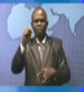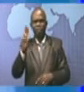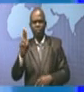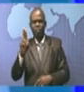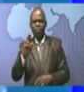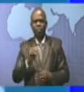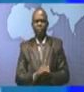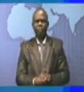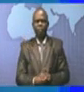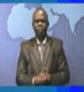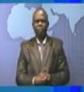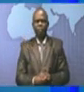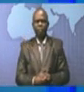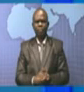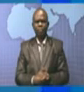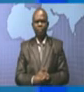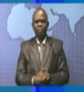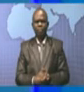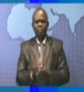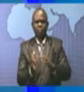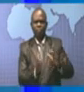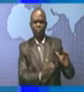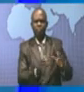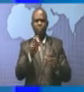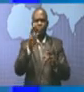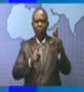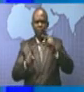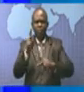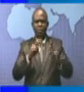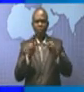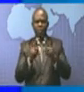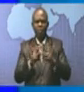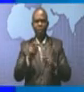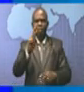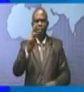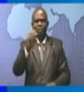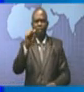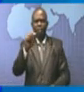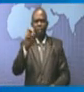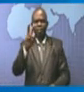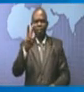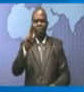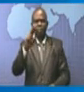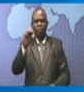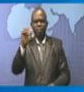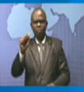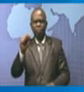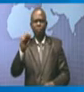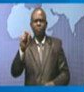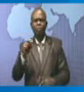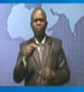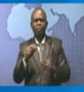Unies. La population de la colline Kavumu en province Kayanza est appelée à